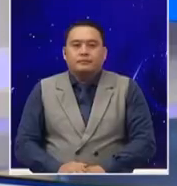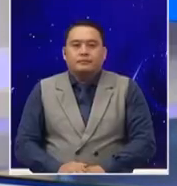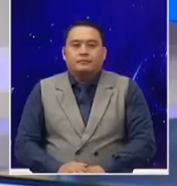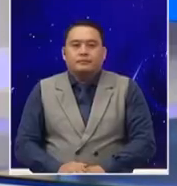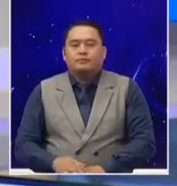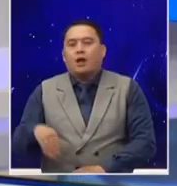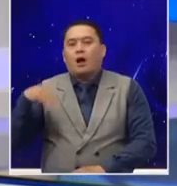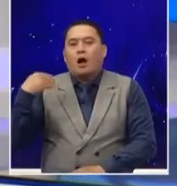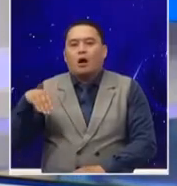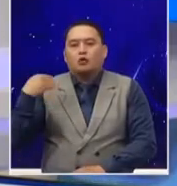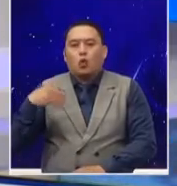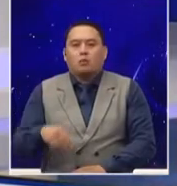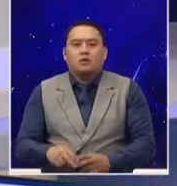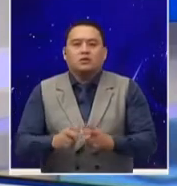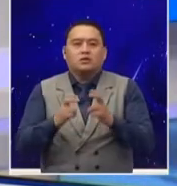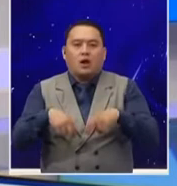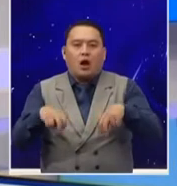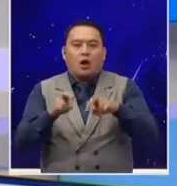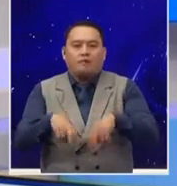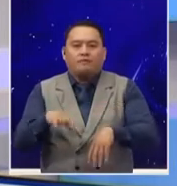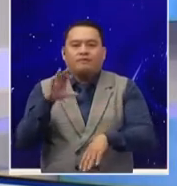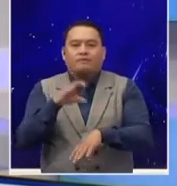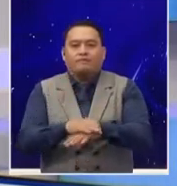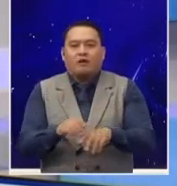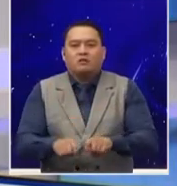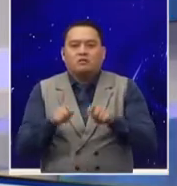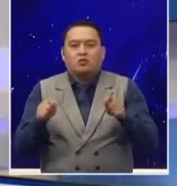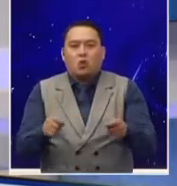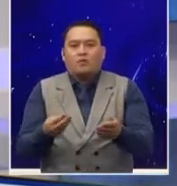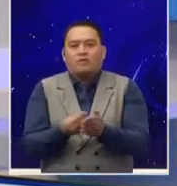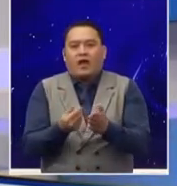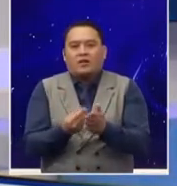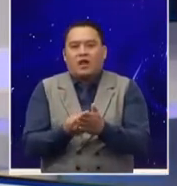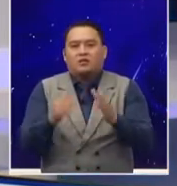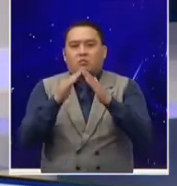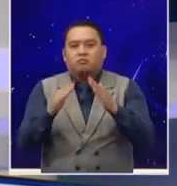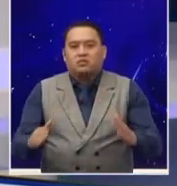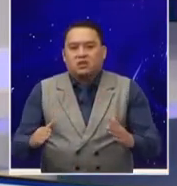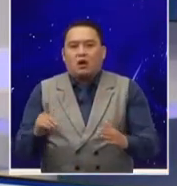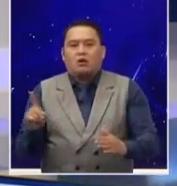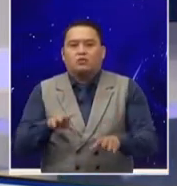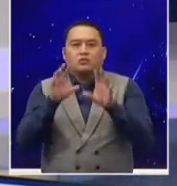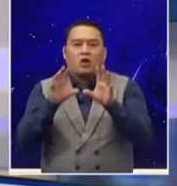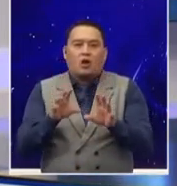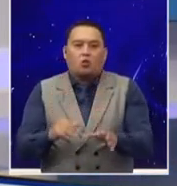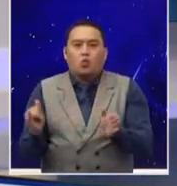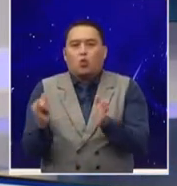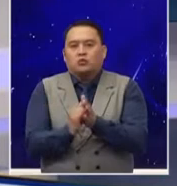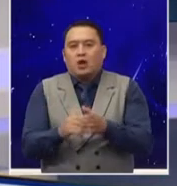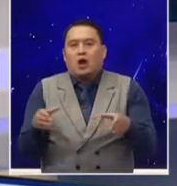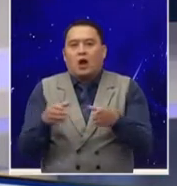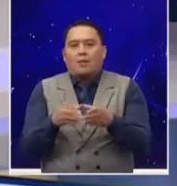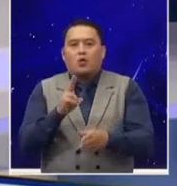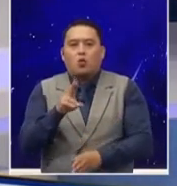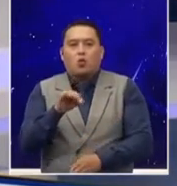В Актобе расследуется уголовное дело по факту создания и руководства финансовой пирамиды, сообщает закон КИЗ. Установлено,